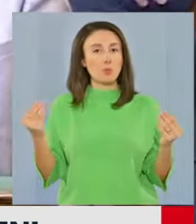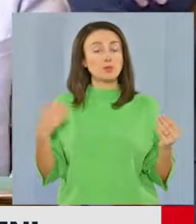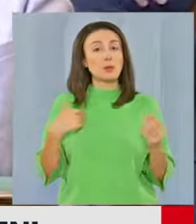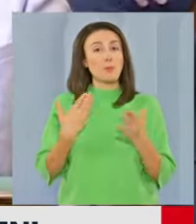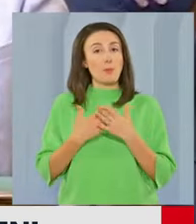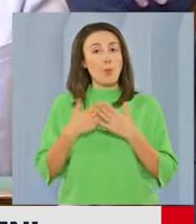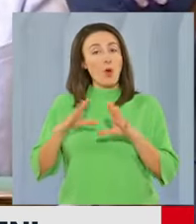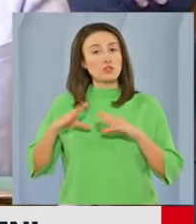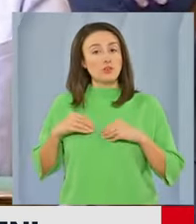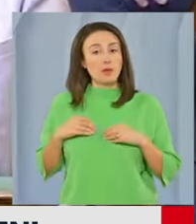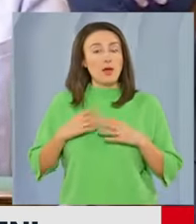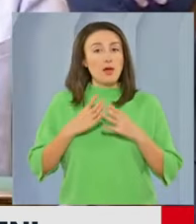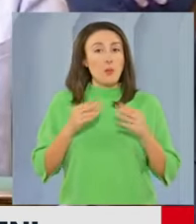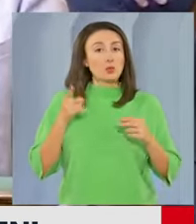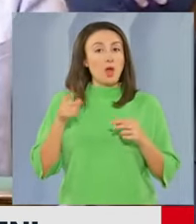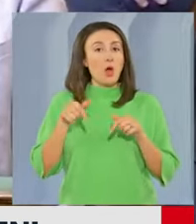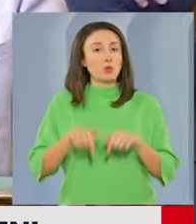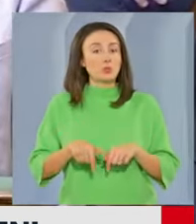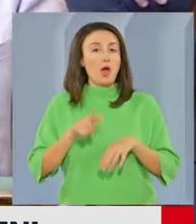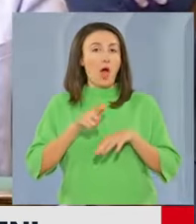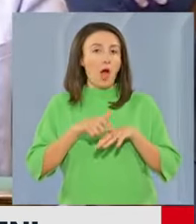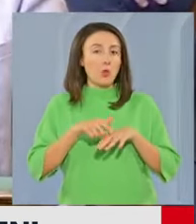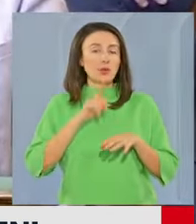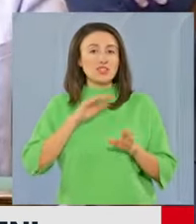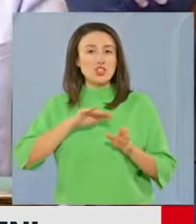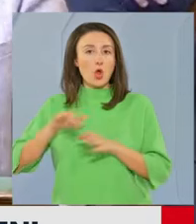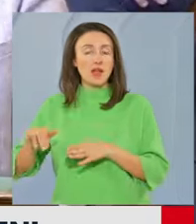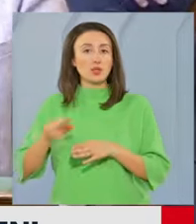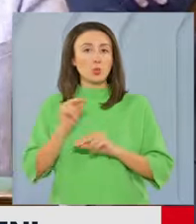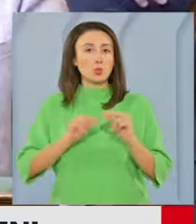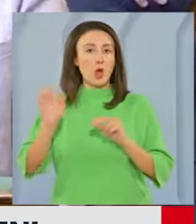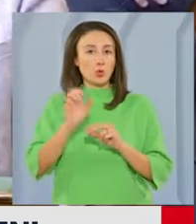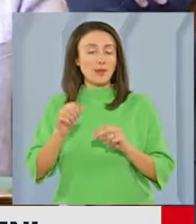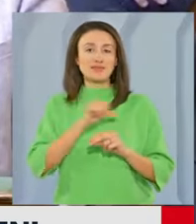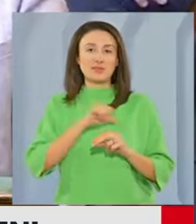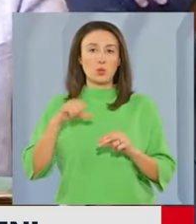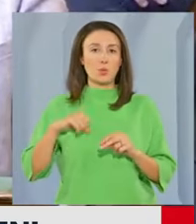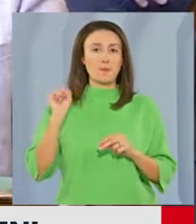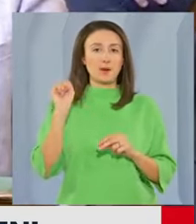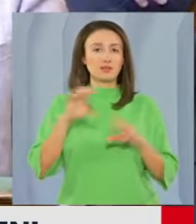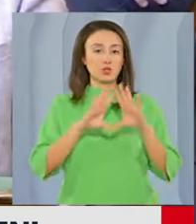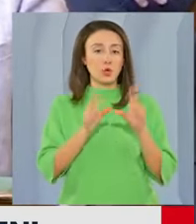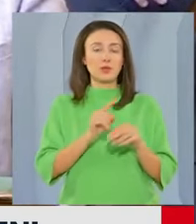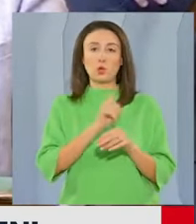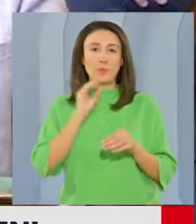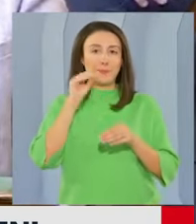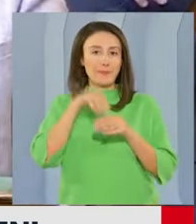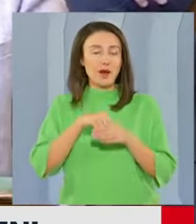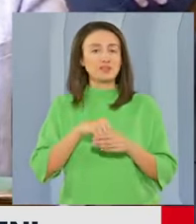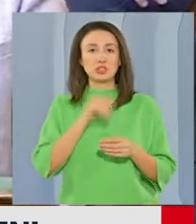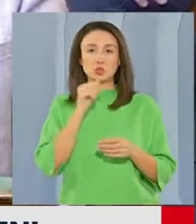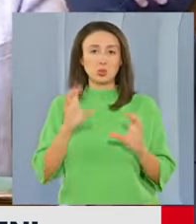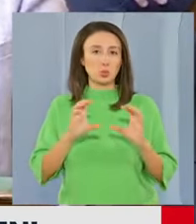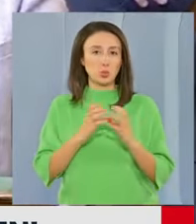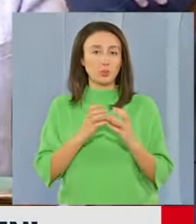pentru acceptare. Mai mult, în acest moment, AUR este izolat în UE, fiind singurul partid din România care nu face parte din niciun